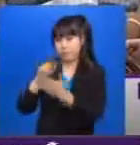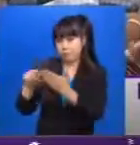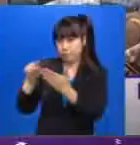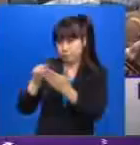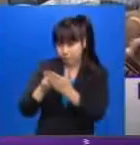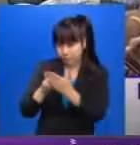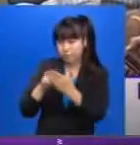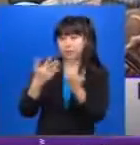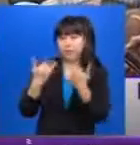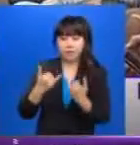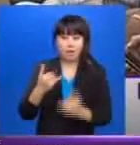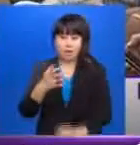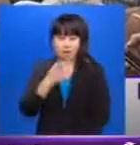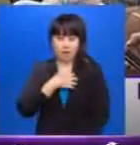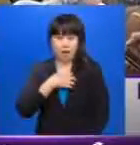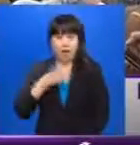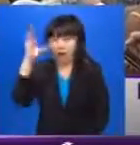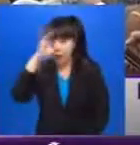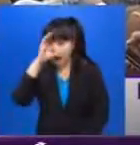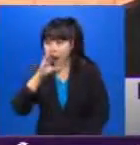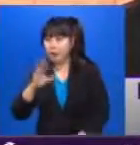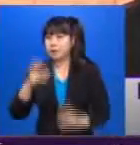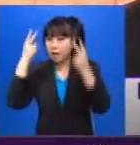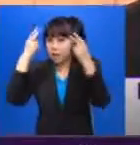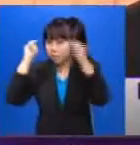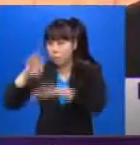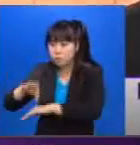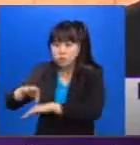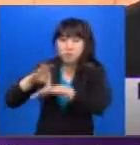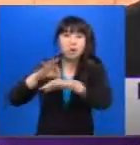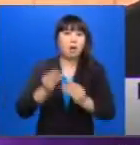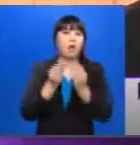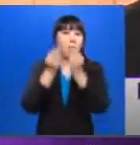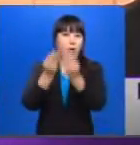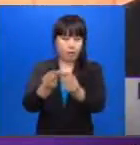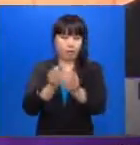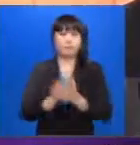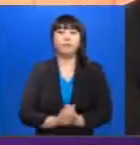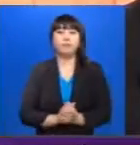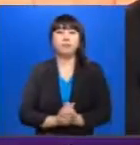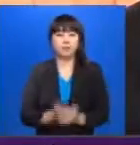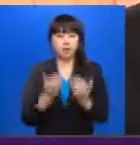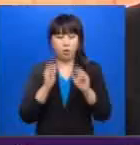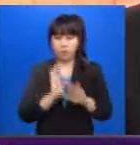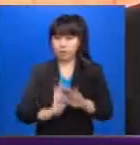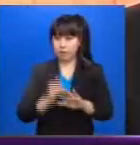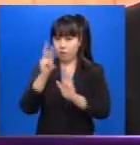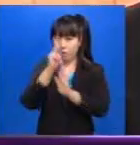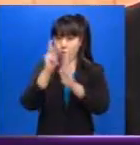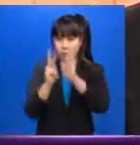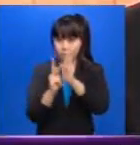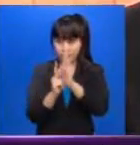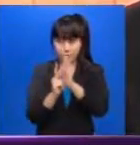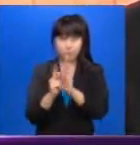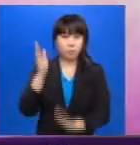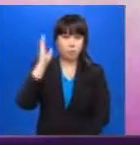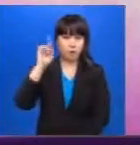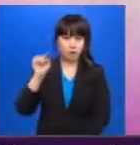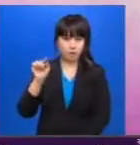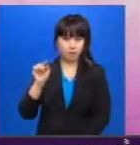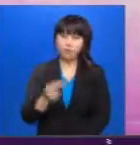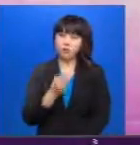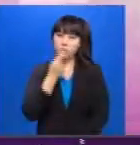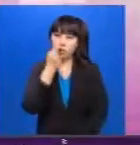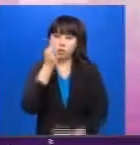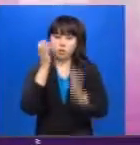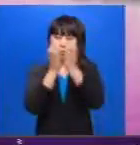นายกรัฐมนตรีที่มาจากการแต่งตั้งซึ่งในมุมมองของผู้เชี่ยวชาญด้านกฎหมายอย่างนายพรสันเลี้ยงบุญเลิศชัยเห็นว่ารัฐธ